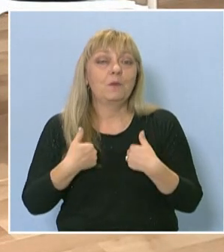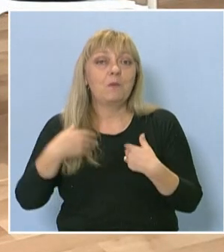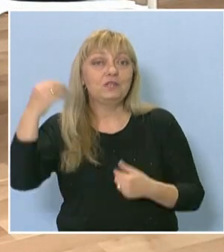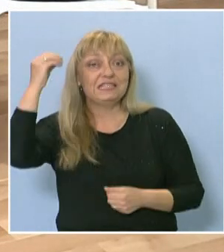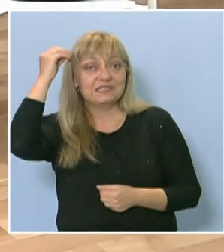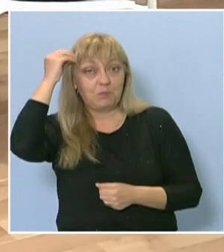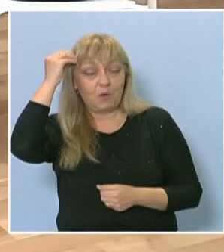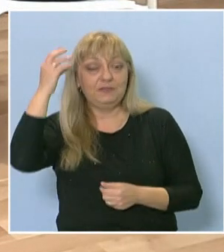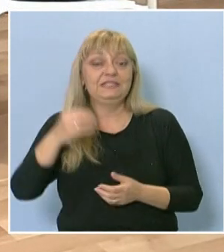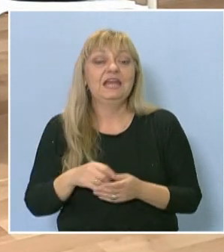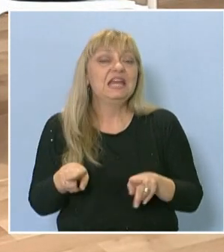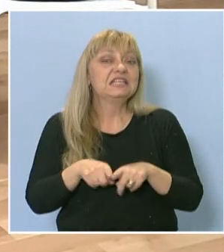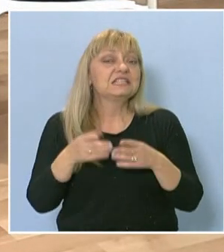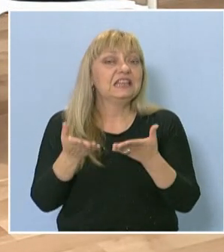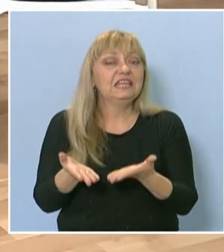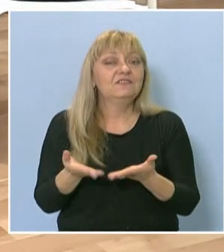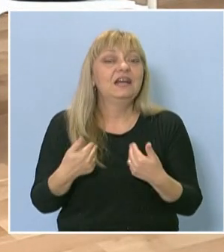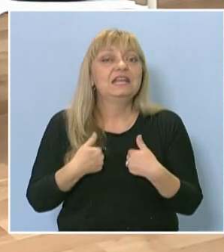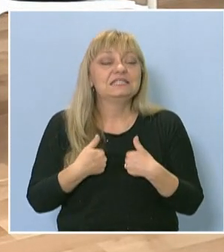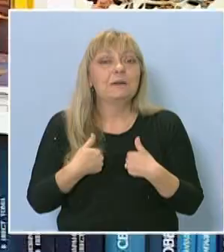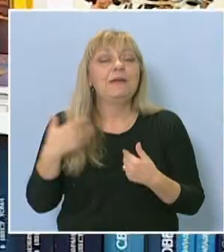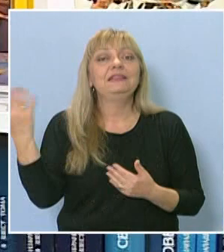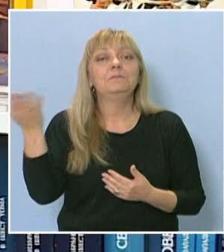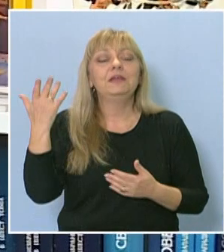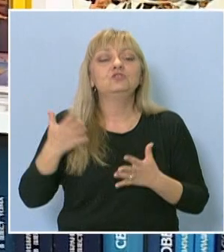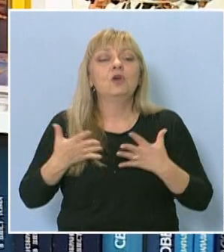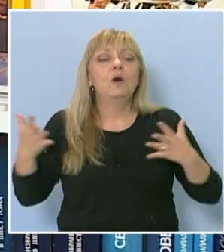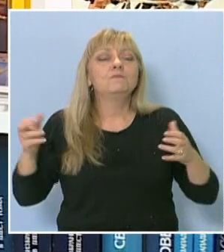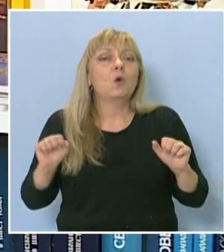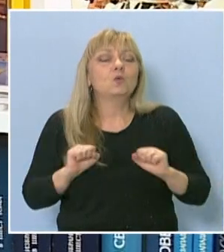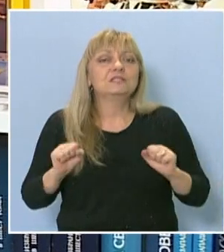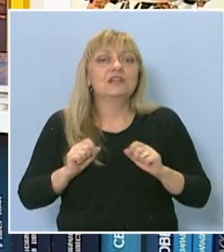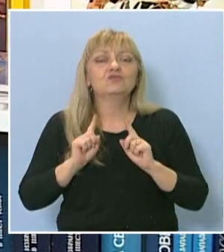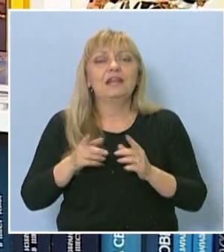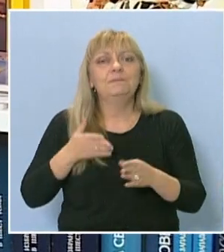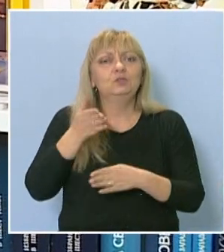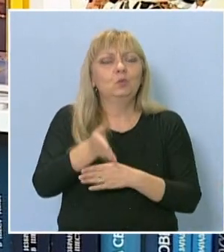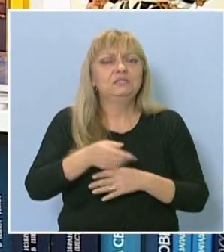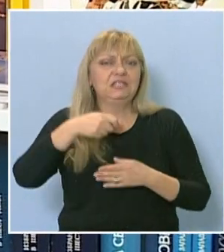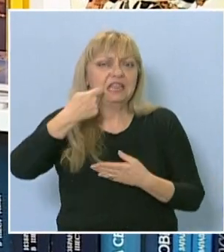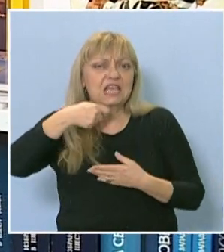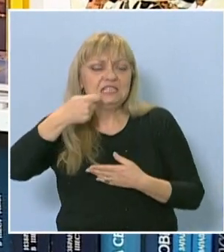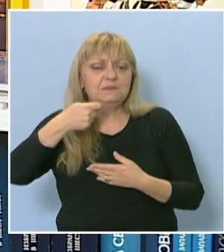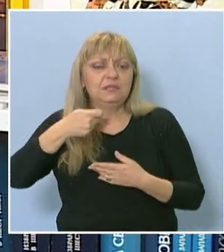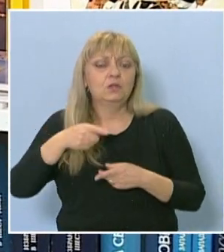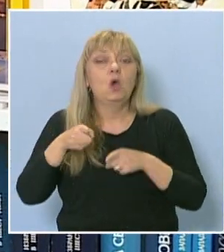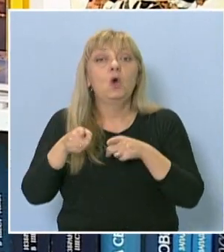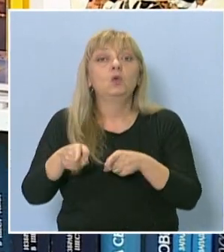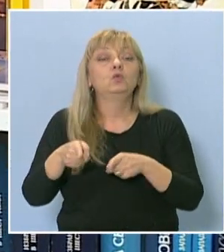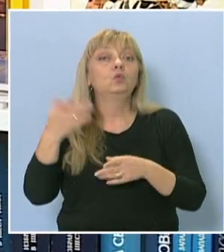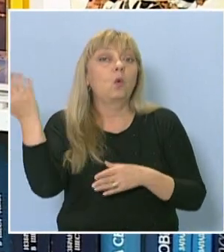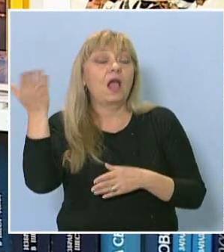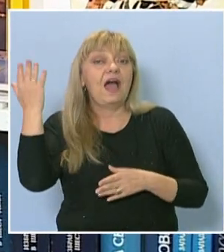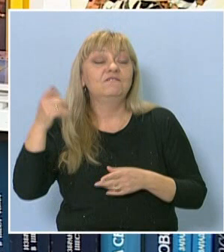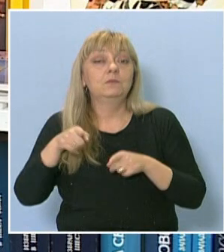спомени са такива, че за мен беше много страшно това, че трябва да се явя на някакъв изпит. Защото тогава по това време, аз